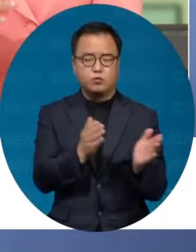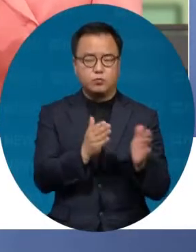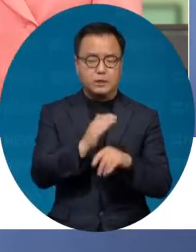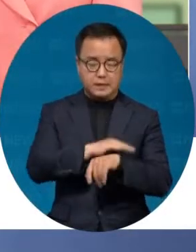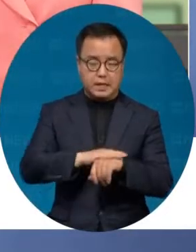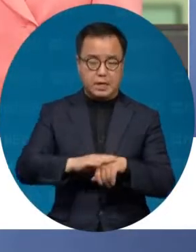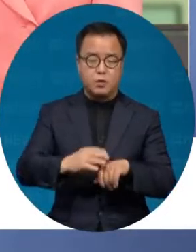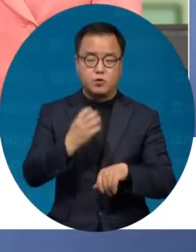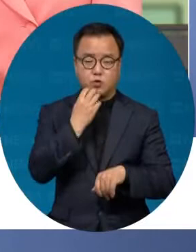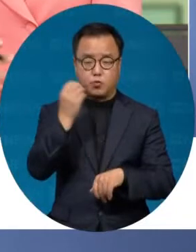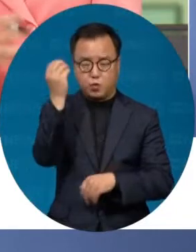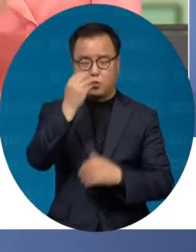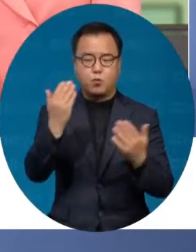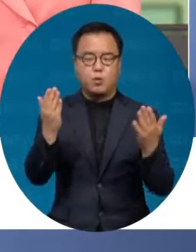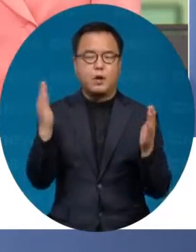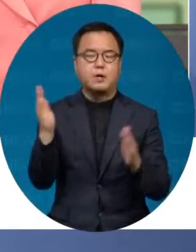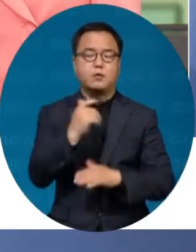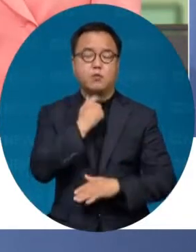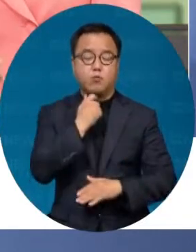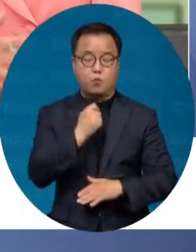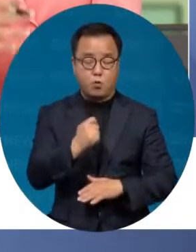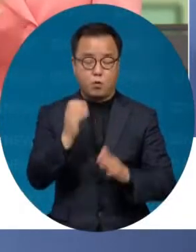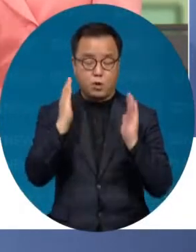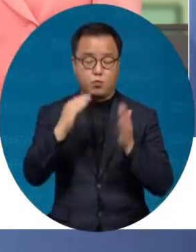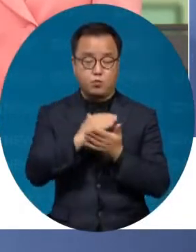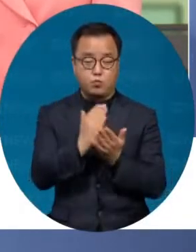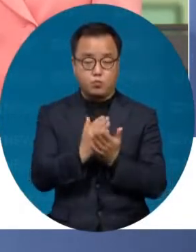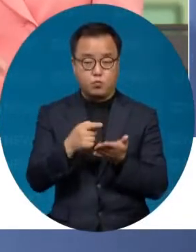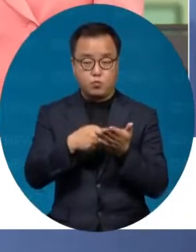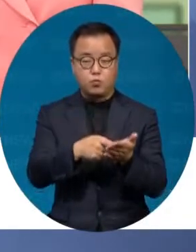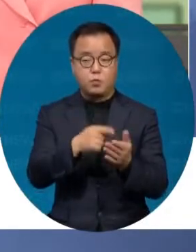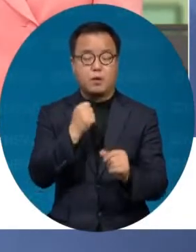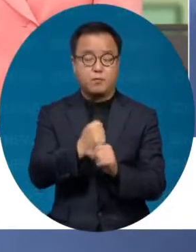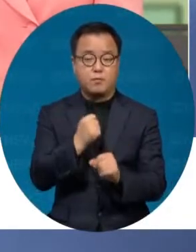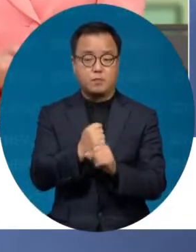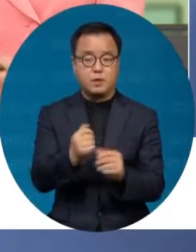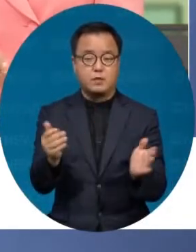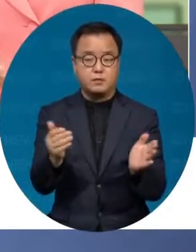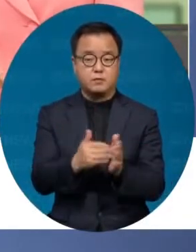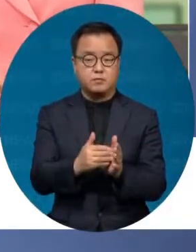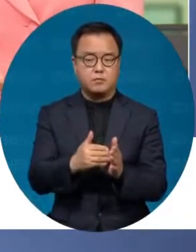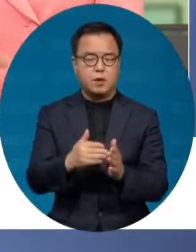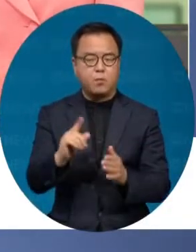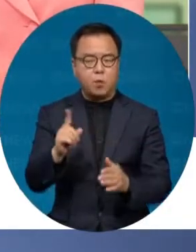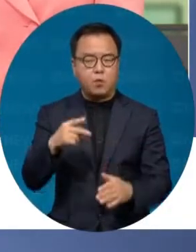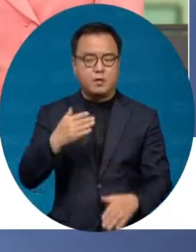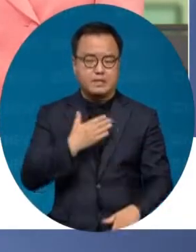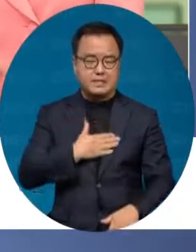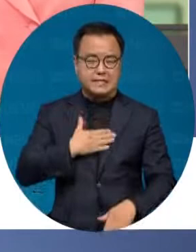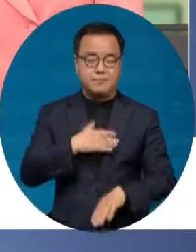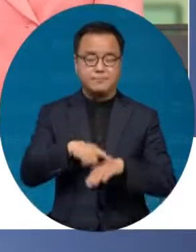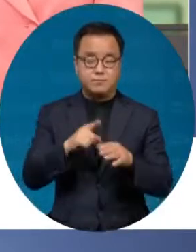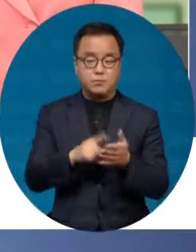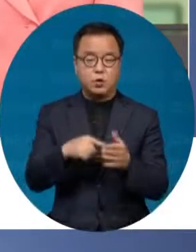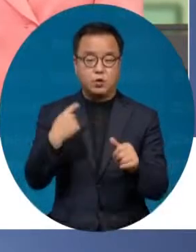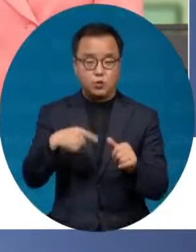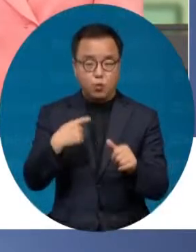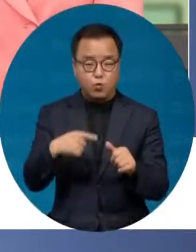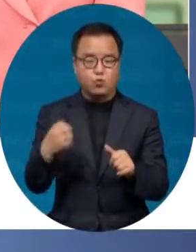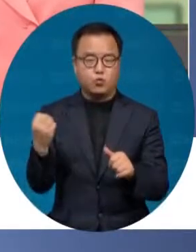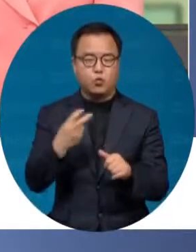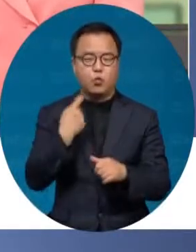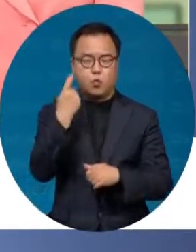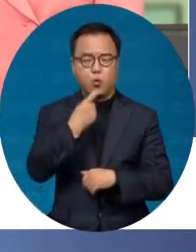원하는 수업을 신 정도 했구요 과목을 개설 되었습니다 예 심리학이나 교육학 놀 유약 같은 과목도